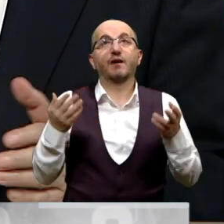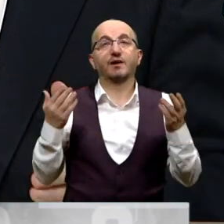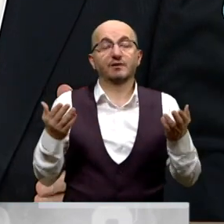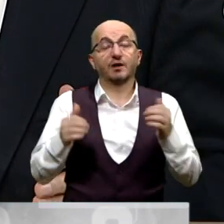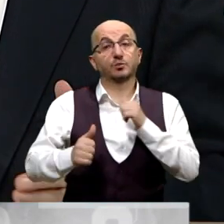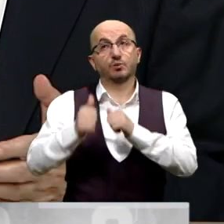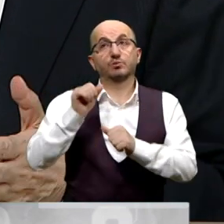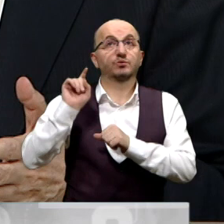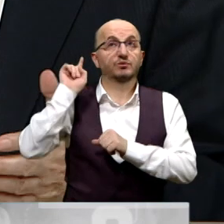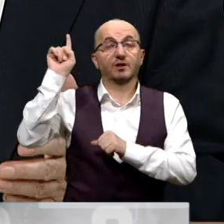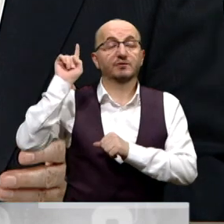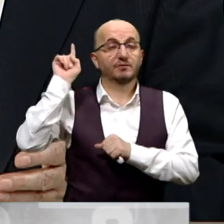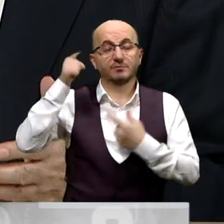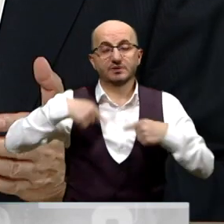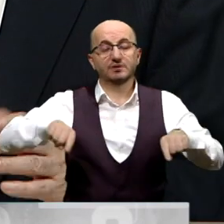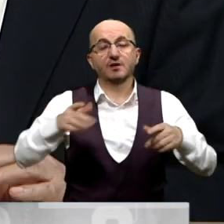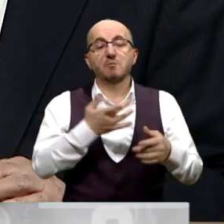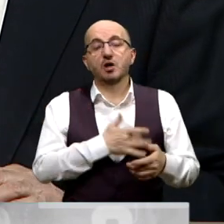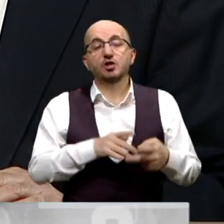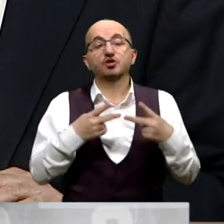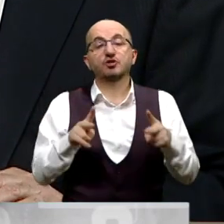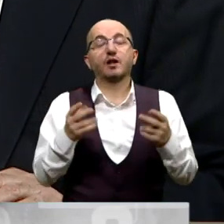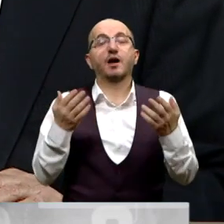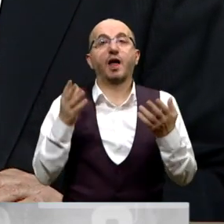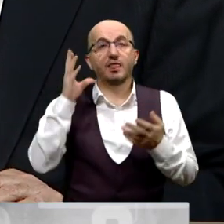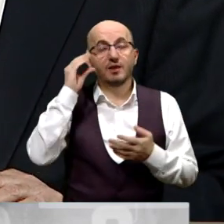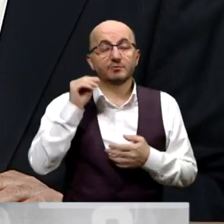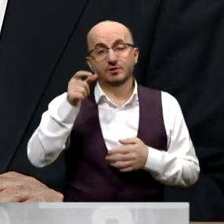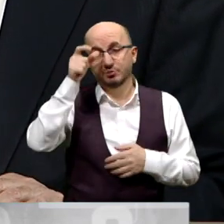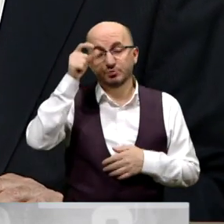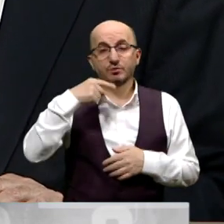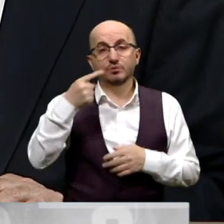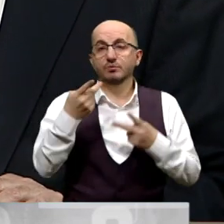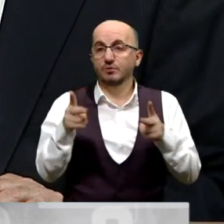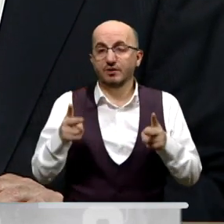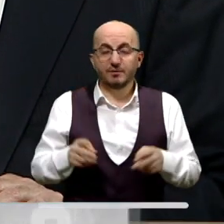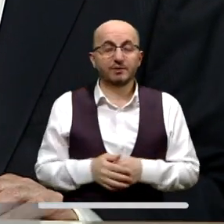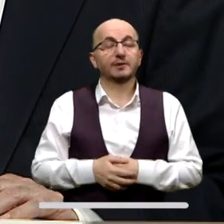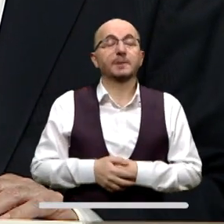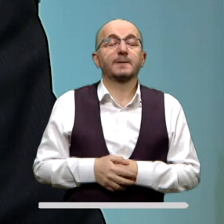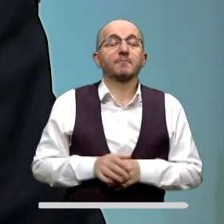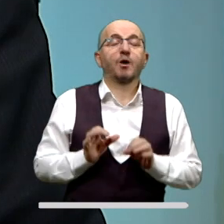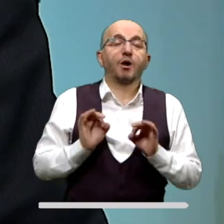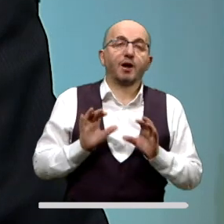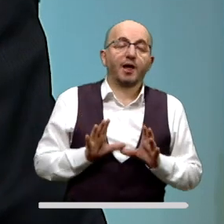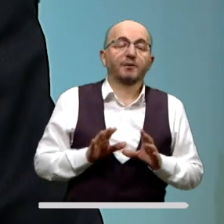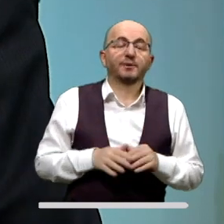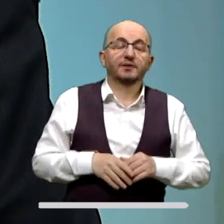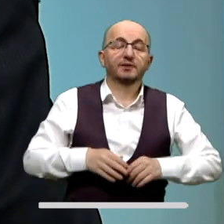hufrane'dır sen de bizi bağışlama manasında bunun Türkçede söyleyebilir böyle bir